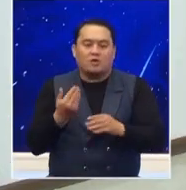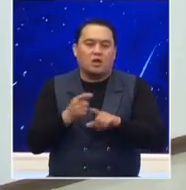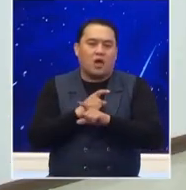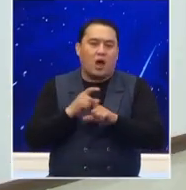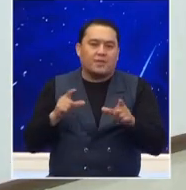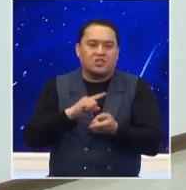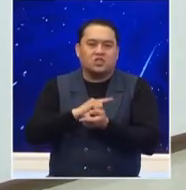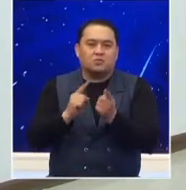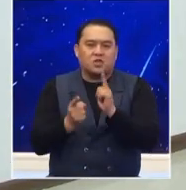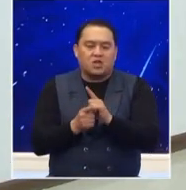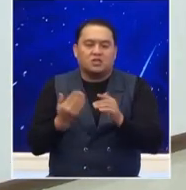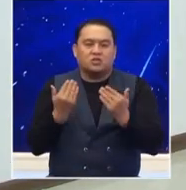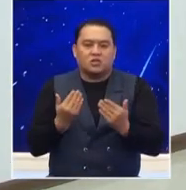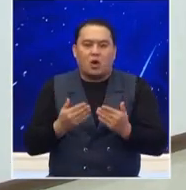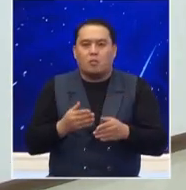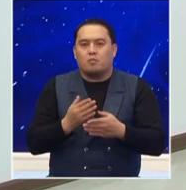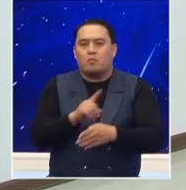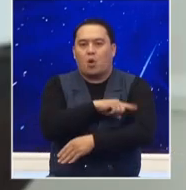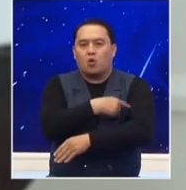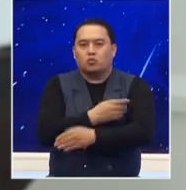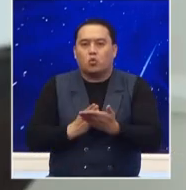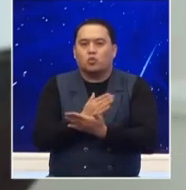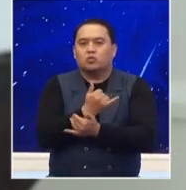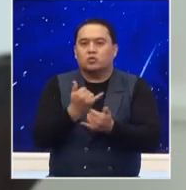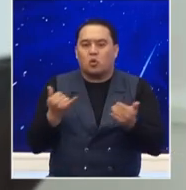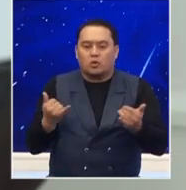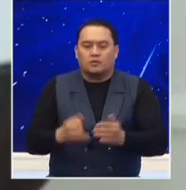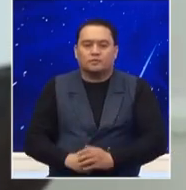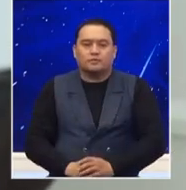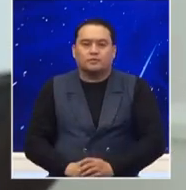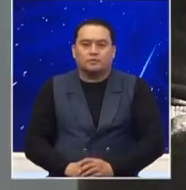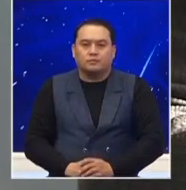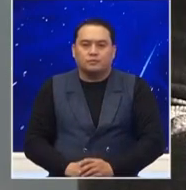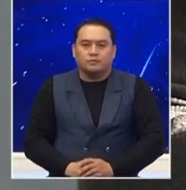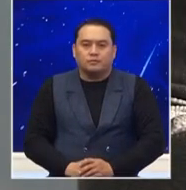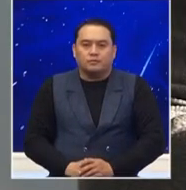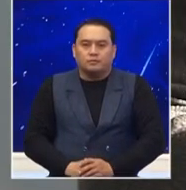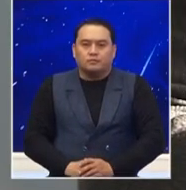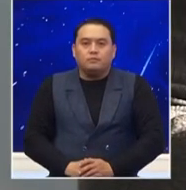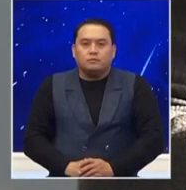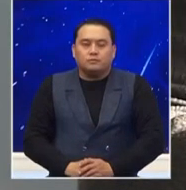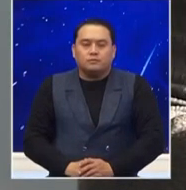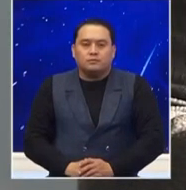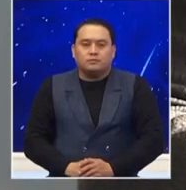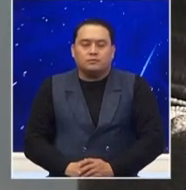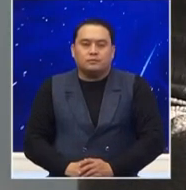объекта кардинально сказались и на оказании медицинских услуг, уверяют местные жители.